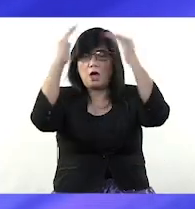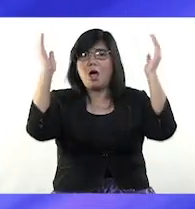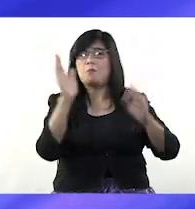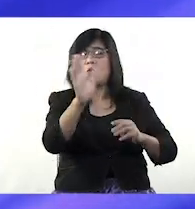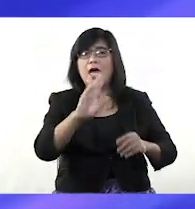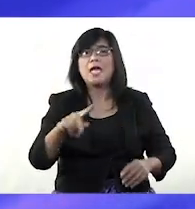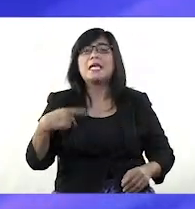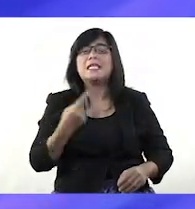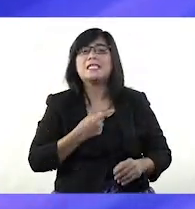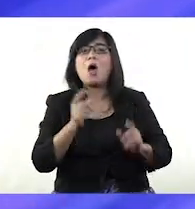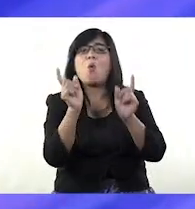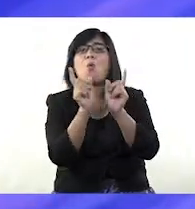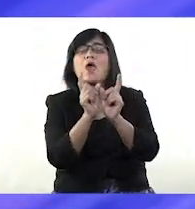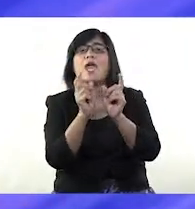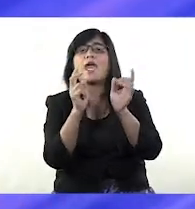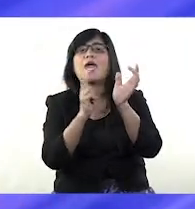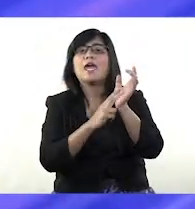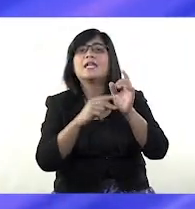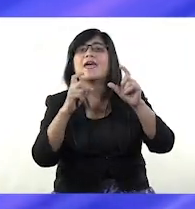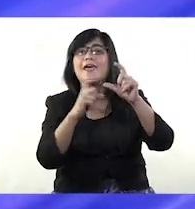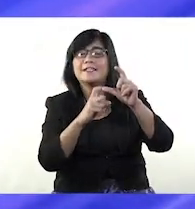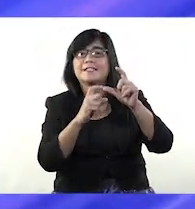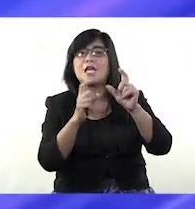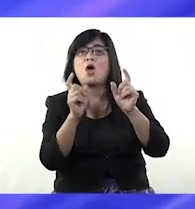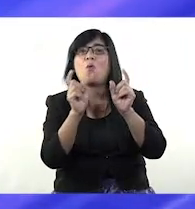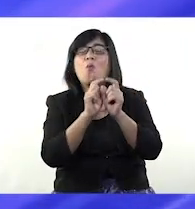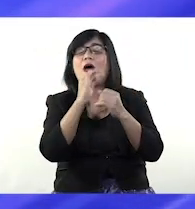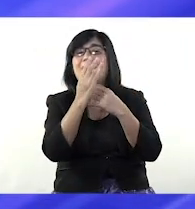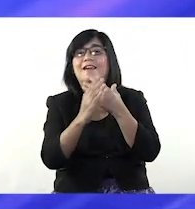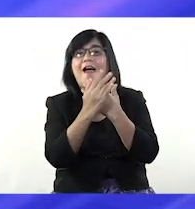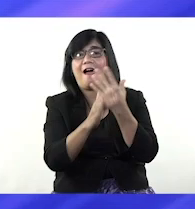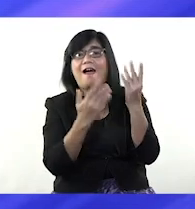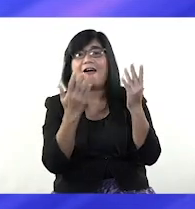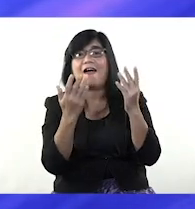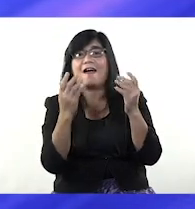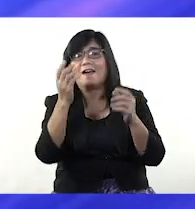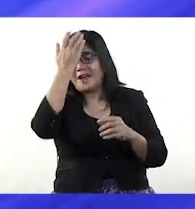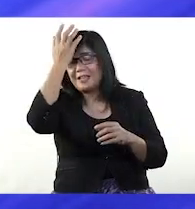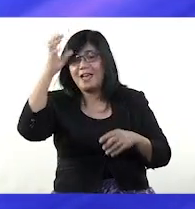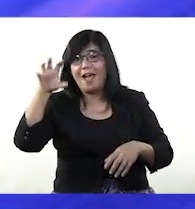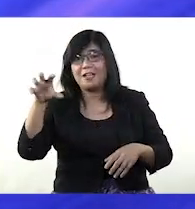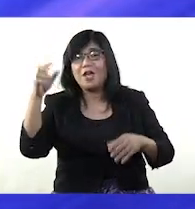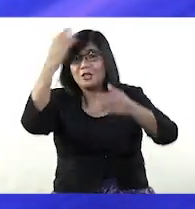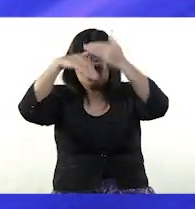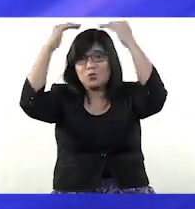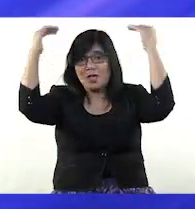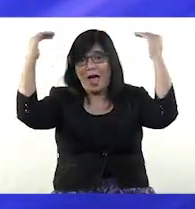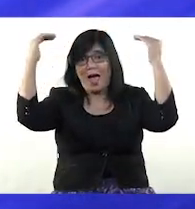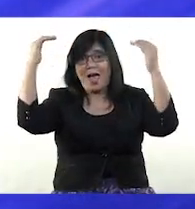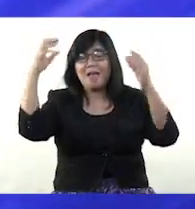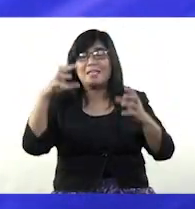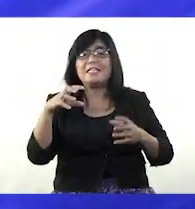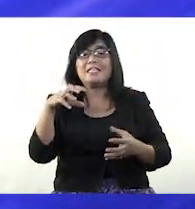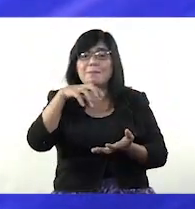dalam surga kita ditempatkan di muka bumi Hai seperti apa yang tua ngomong pada Adam dan Hawa